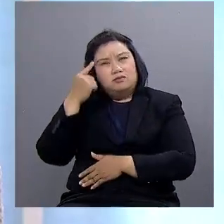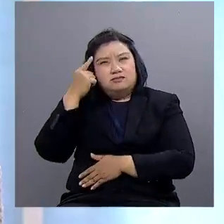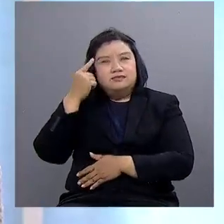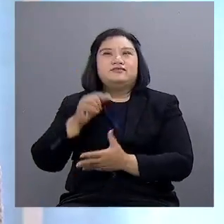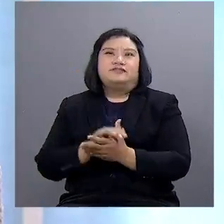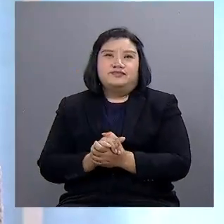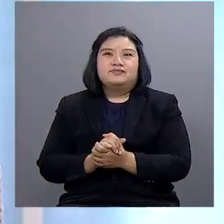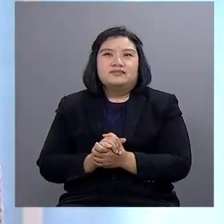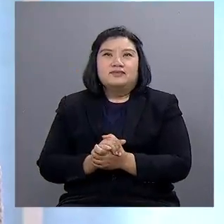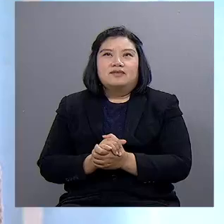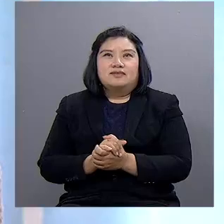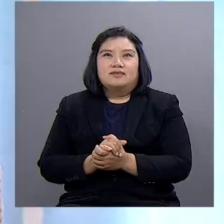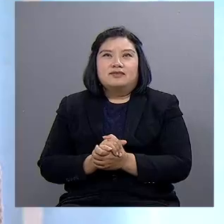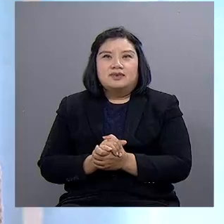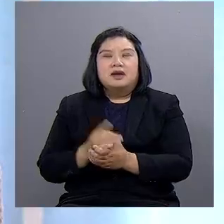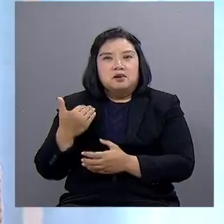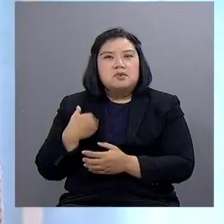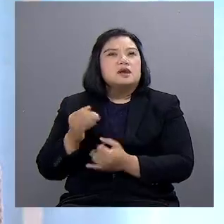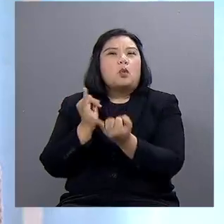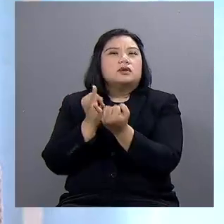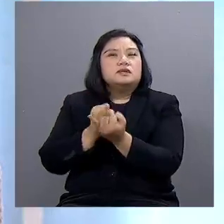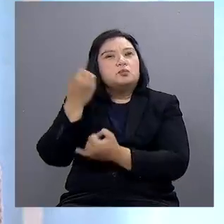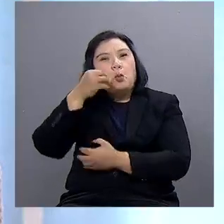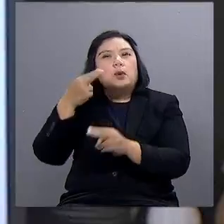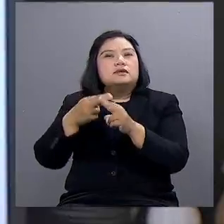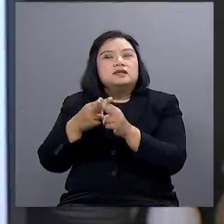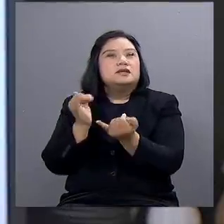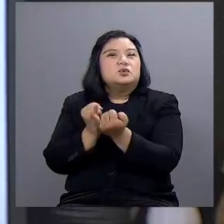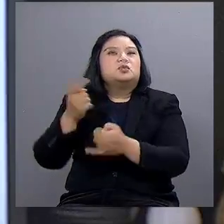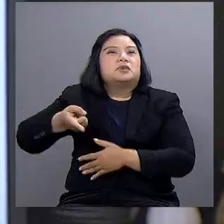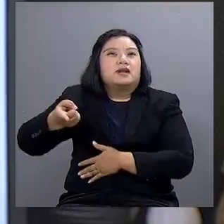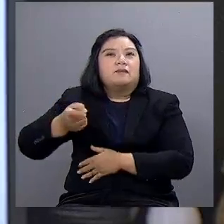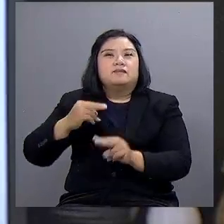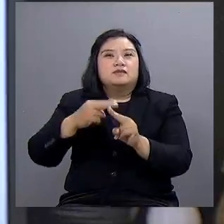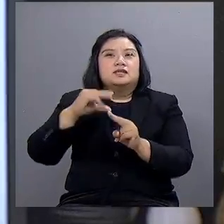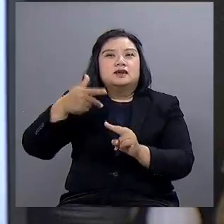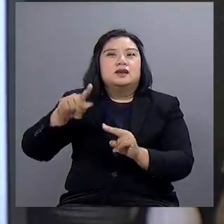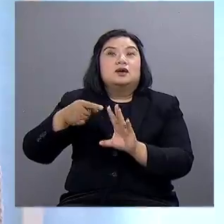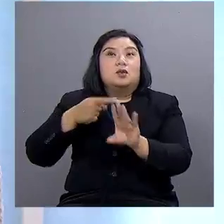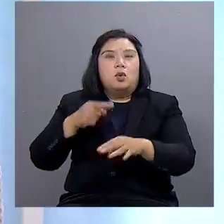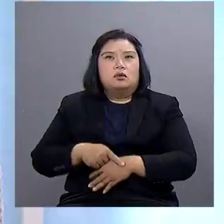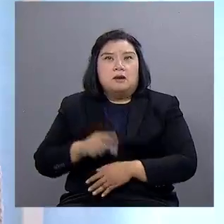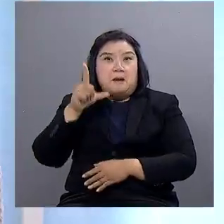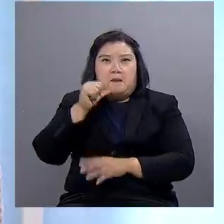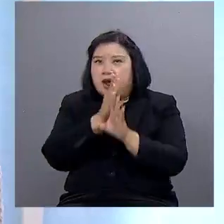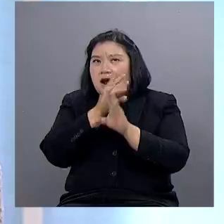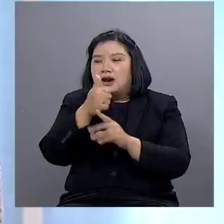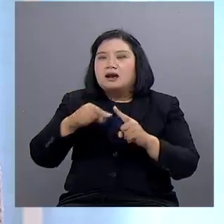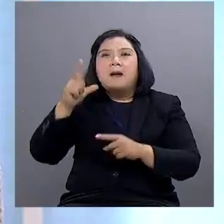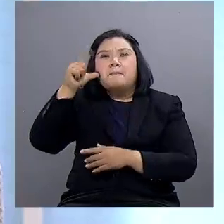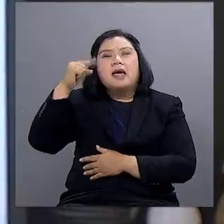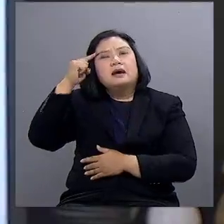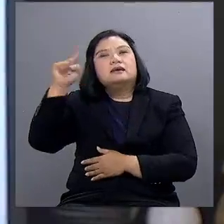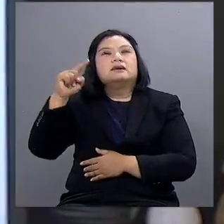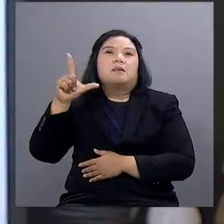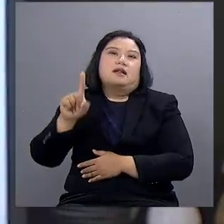ะด้วยนี่ก็ติดตามรายการของเราทุกเช้าเลยนะฮะ บอกว่าคุณท็อปยังมีคุณแม่อยู่ให้เมาส์ดีจริงเลยส่วนเราคิดถึงคุณแม่จังเลย ไม่เป็นไรครับแม่ท็อ